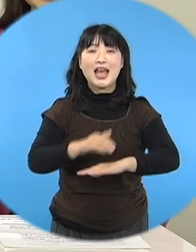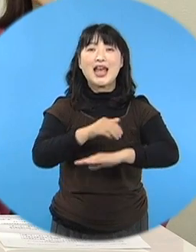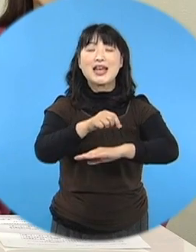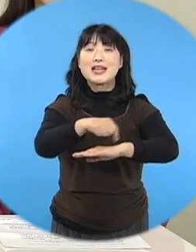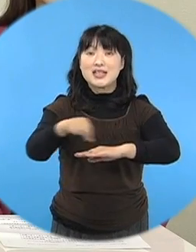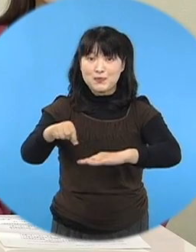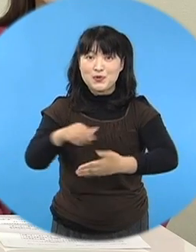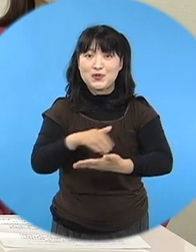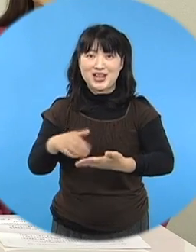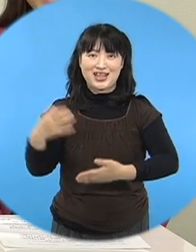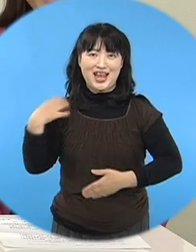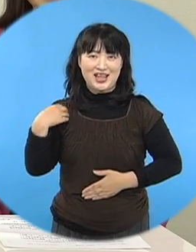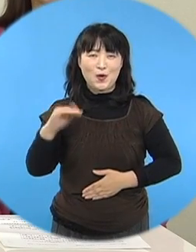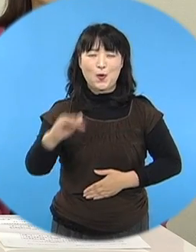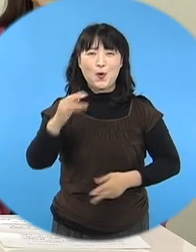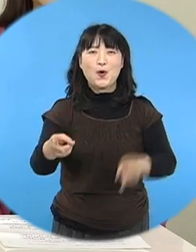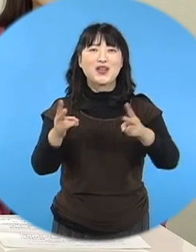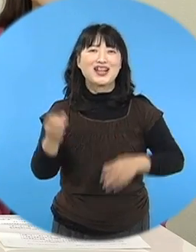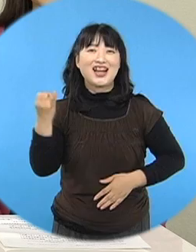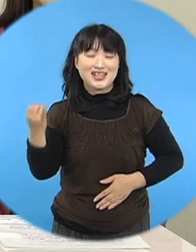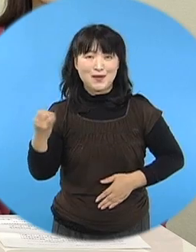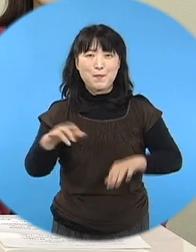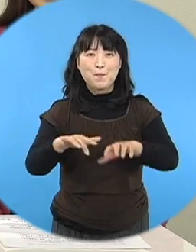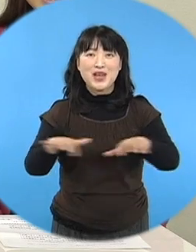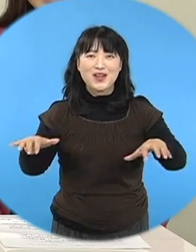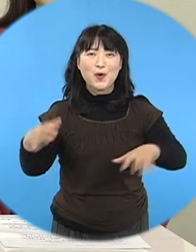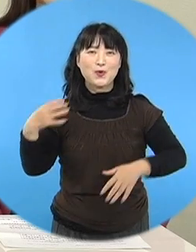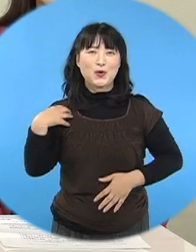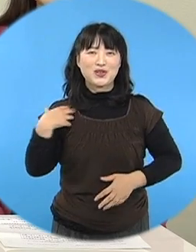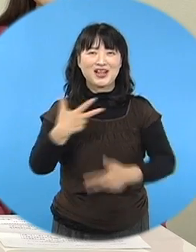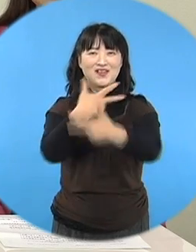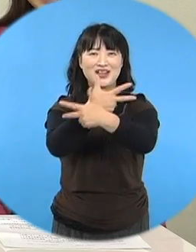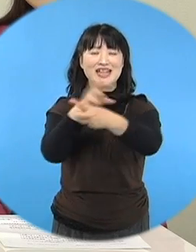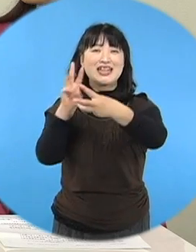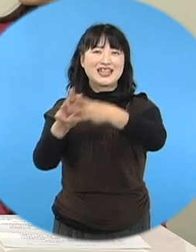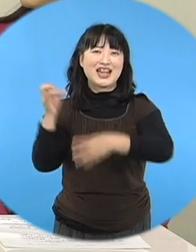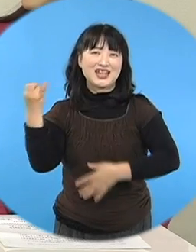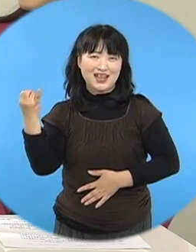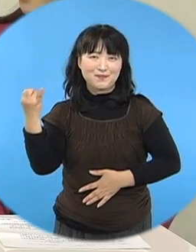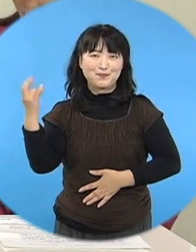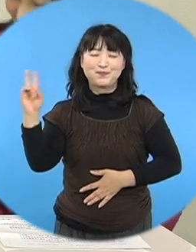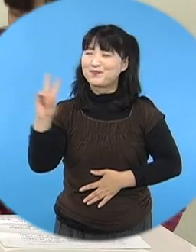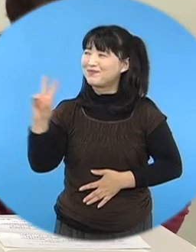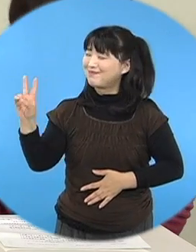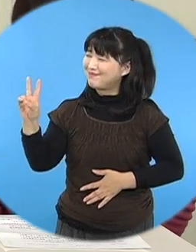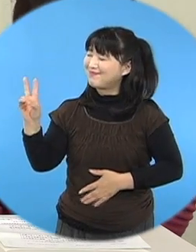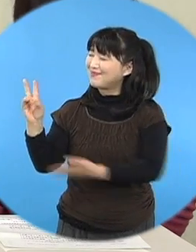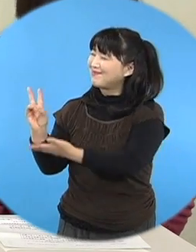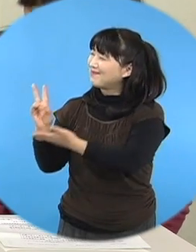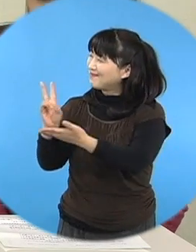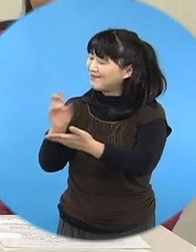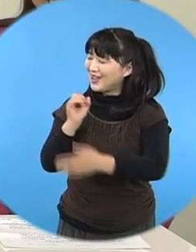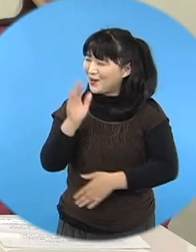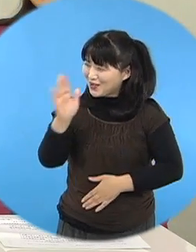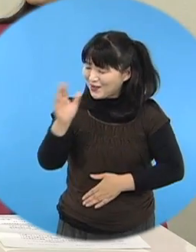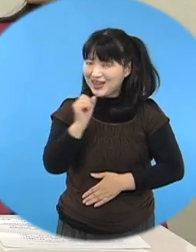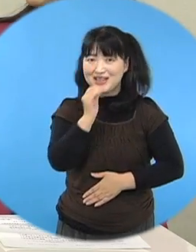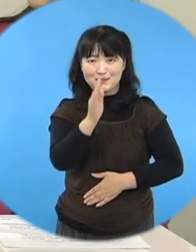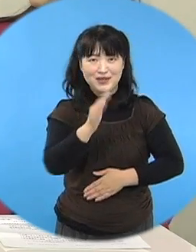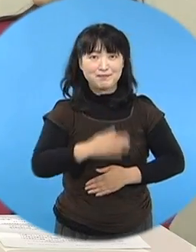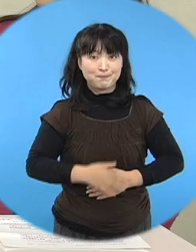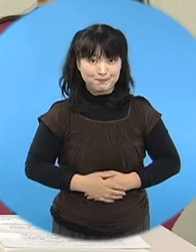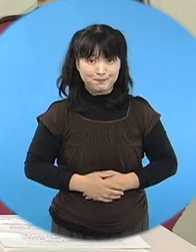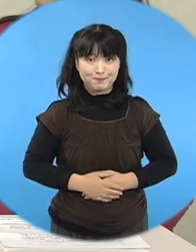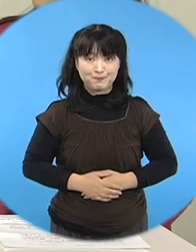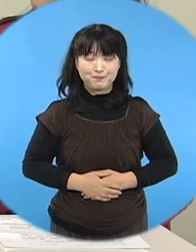事務会計の高橋さん、ピアノ奏者の北田さんにお越しいただいています。よろしくお願いします。 よろしくお願いします。